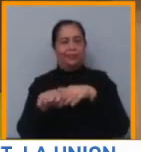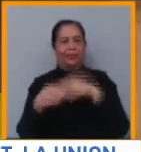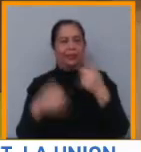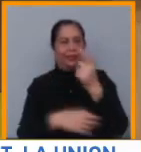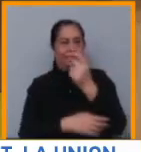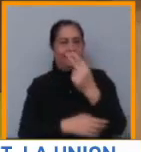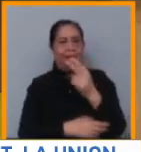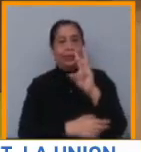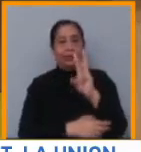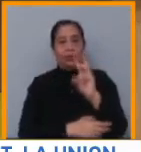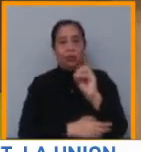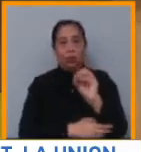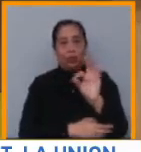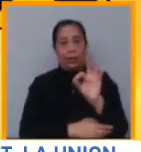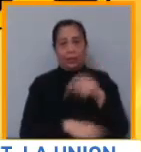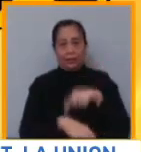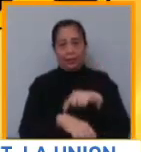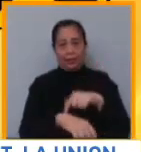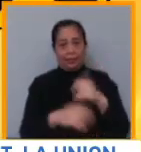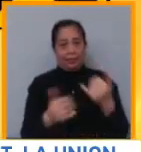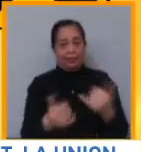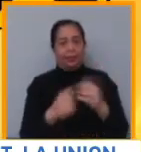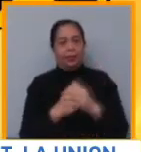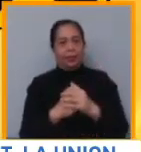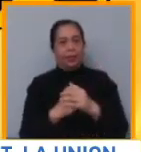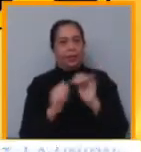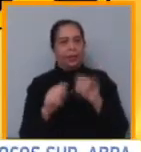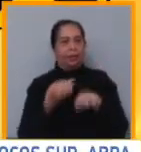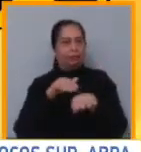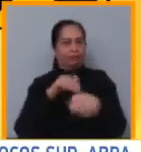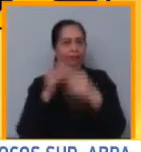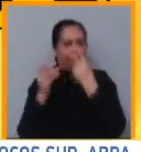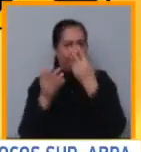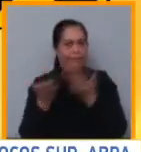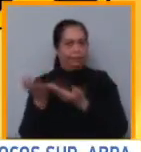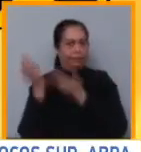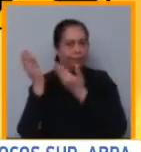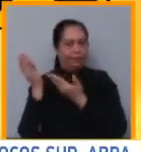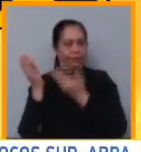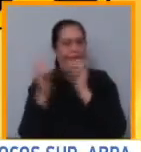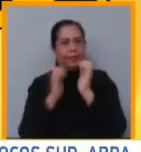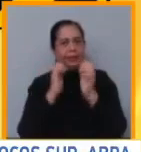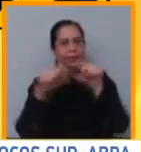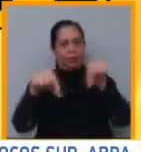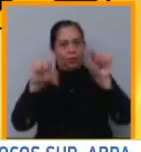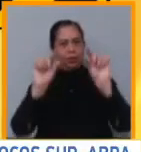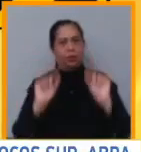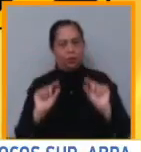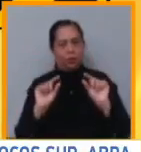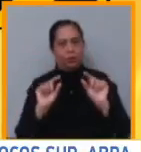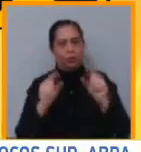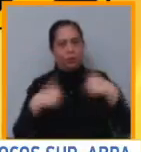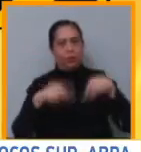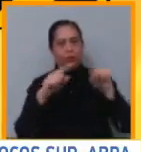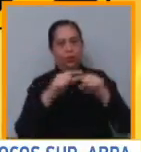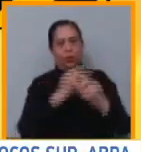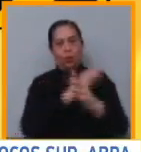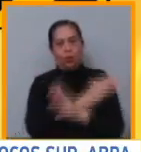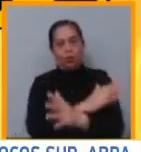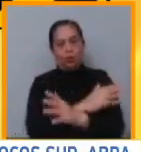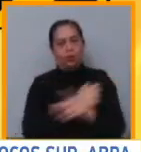6:09 in the morning, ito po ang traffic situation sa may EDSA Guadalupe Pamonumento. Maayos pa naman po